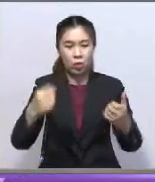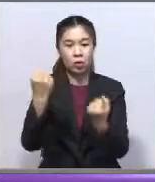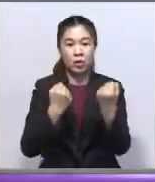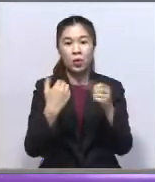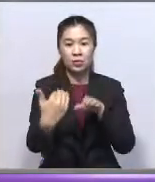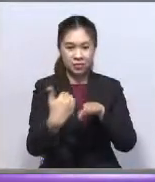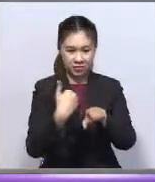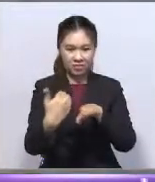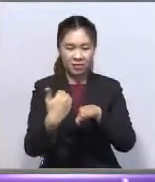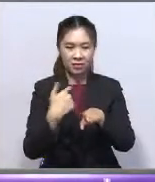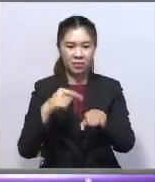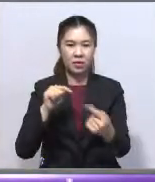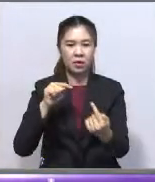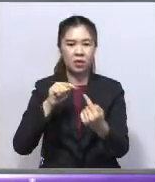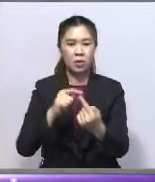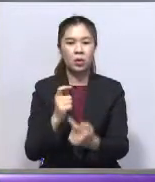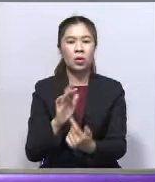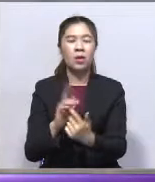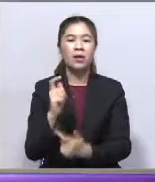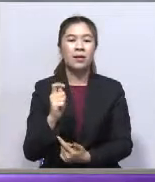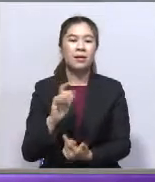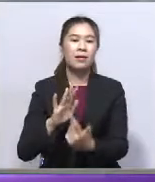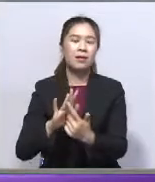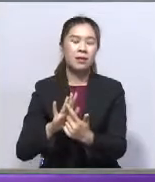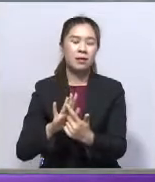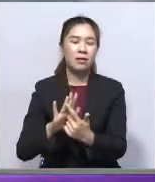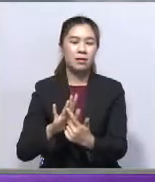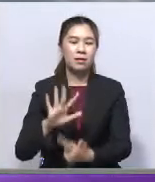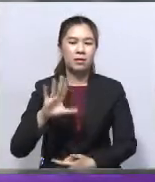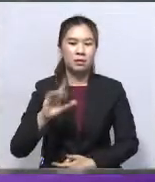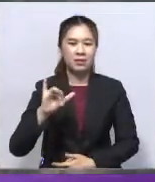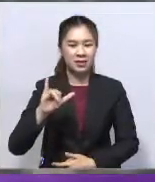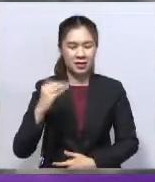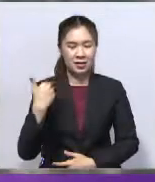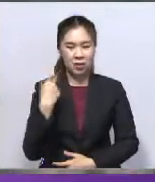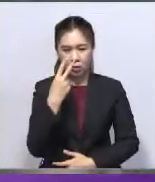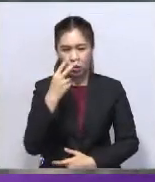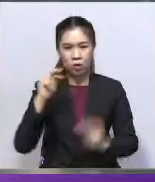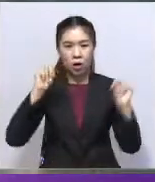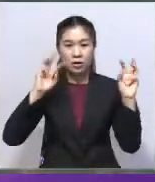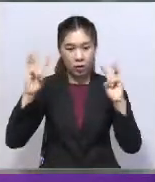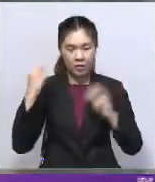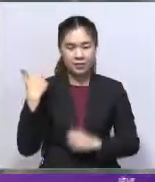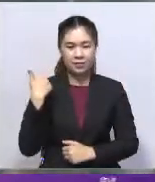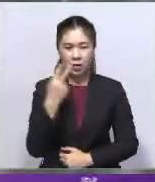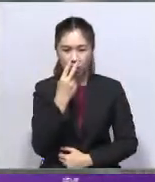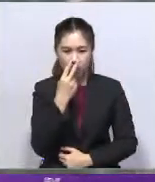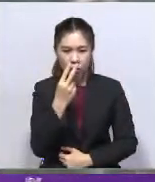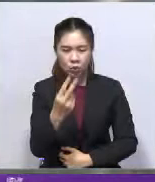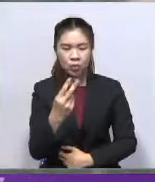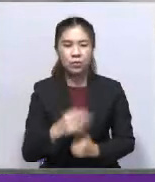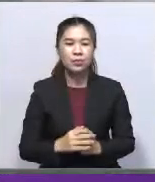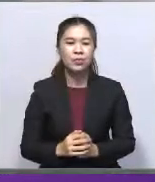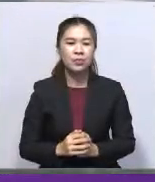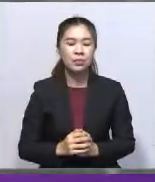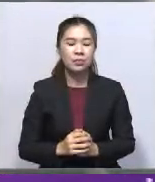เส้นทางสายหลักนะครับก็คือสายเอเชียที่จังหวัดนครสวรรค์เพื่อที่จะประเมินสถานการณ์และติดตามการขอคื